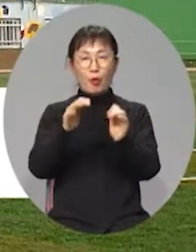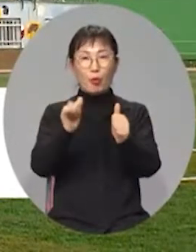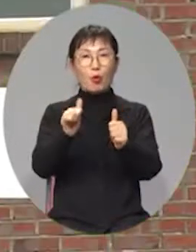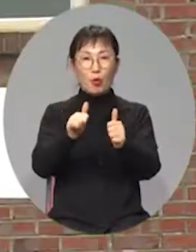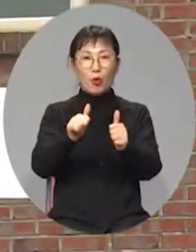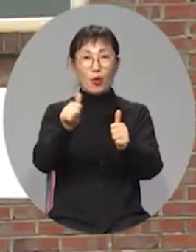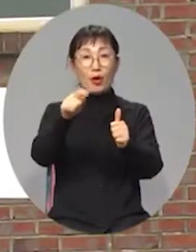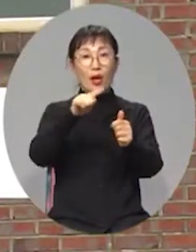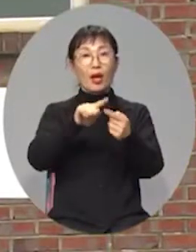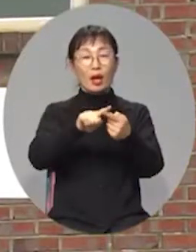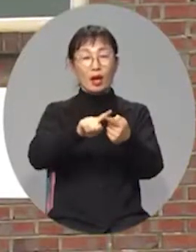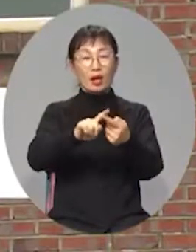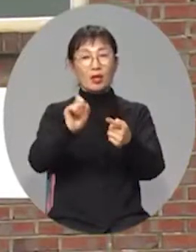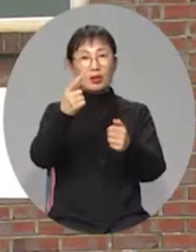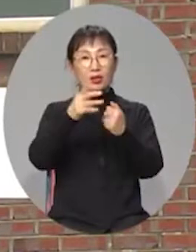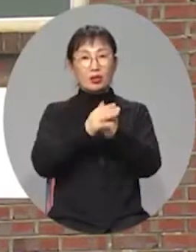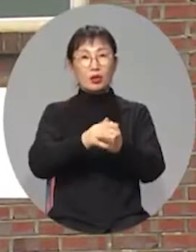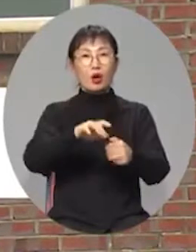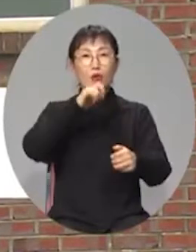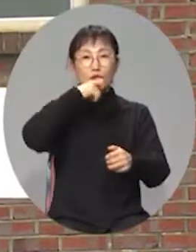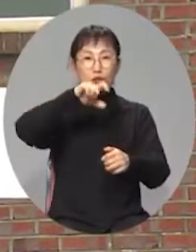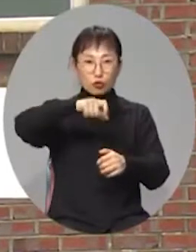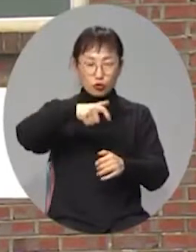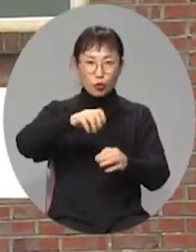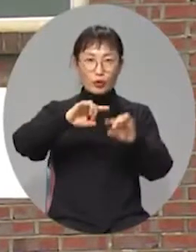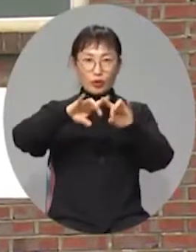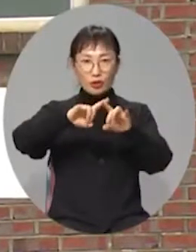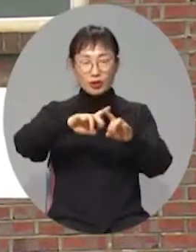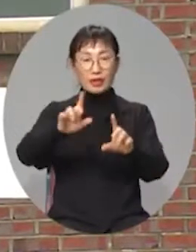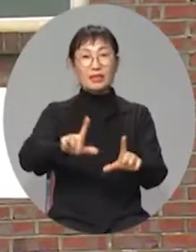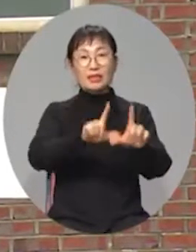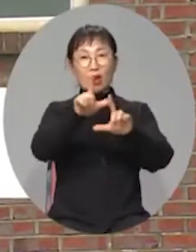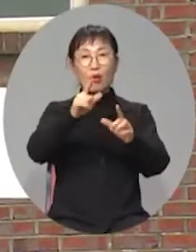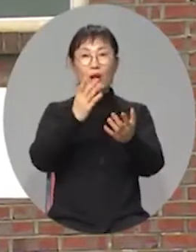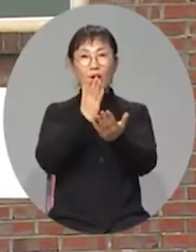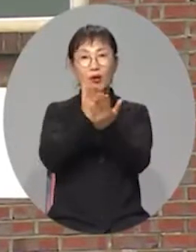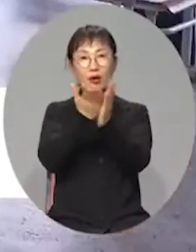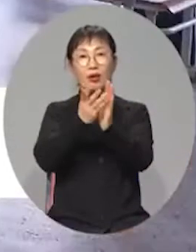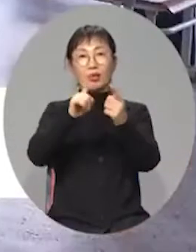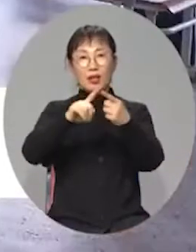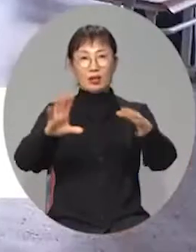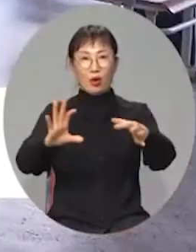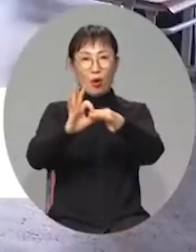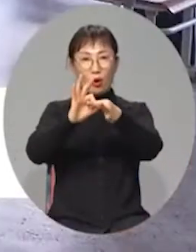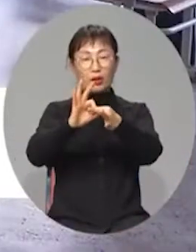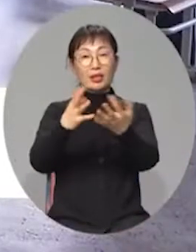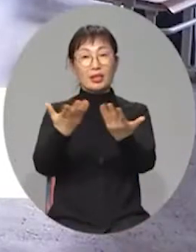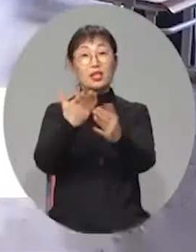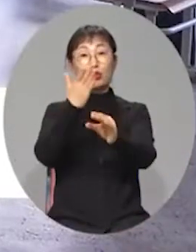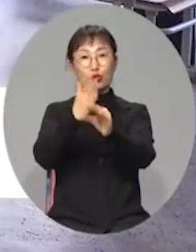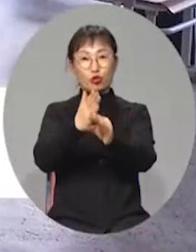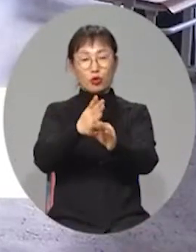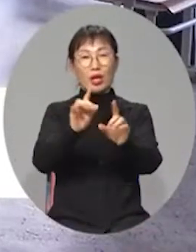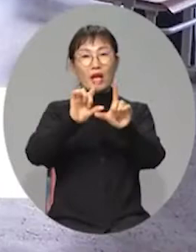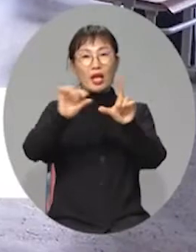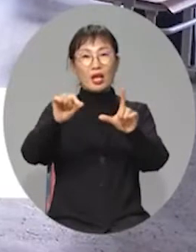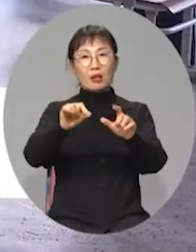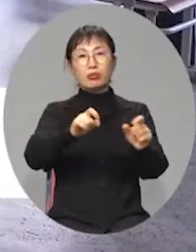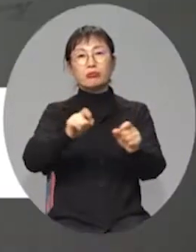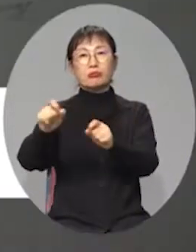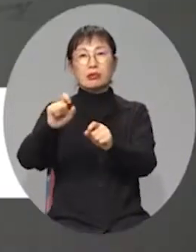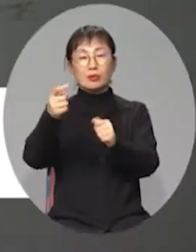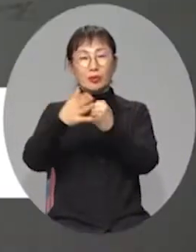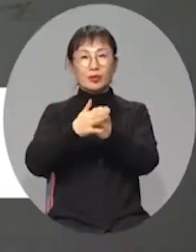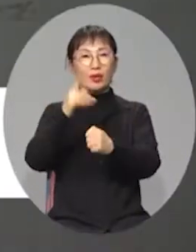가처분 인용 에 따라 수도와 전기 상하수도 시설의 연결 공사를 하고 있지만 일부가 지원돼 당초 내일 등 조회